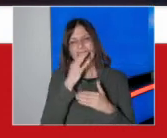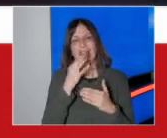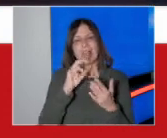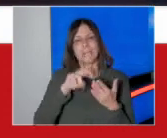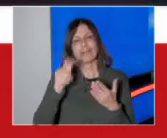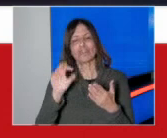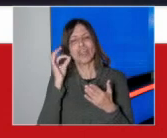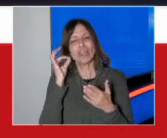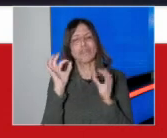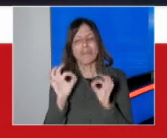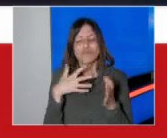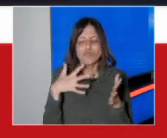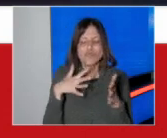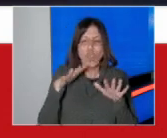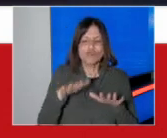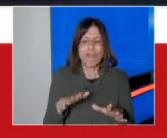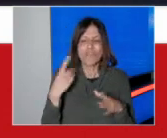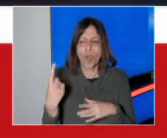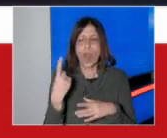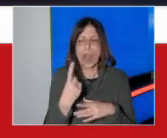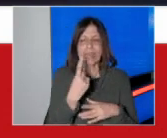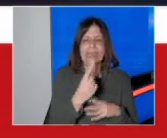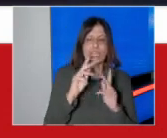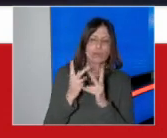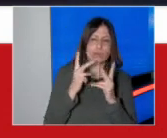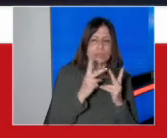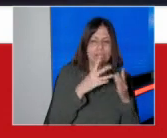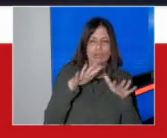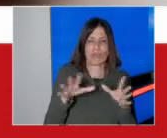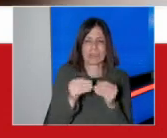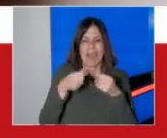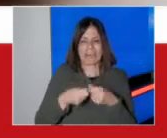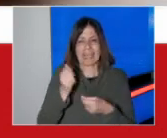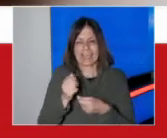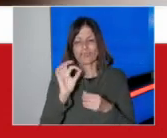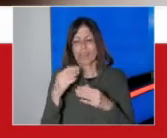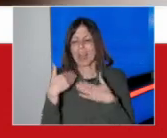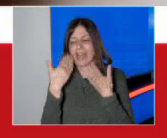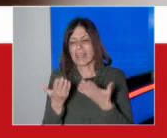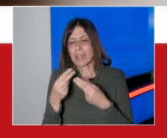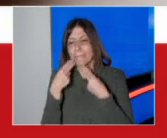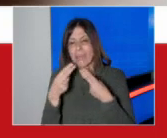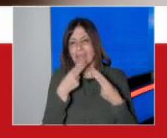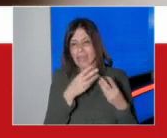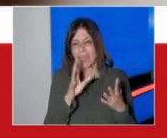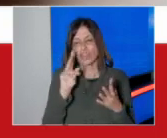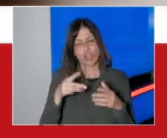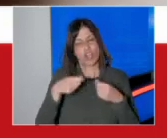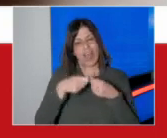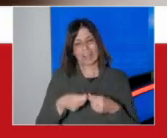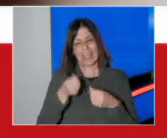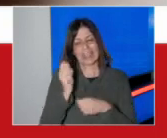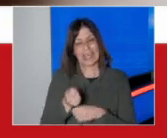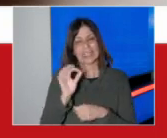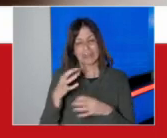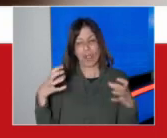הוא ממש ישב עם פינצטה וישב עם כל קבוצה כזו או אחרת של חברי כנסת לתת את המענה שלו. כך שיש לחברי הכנסת בקואליציה כזו,